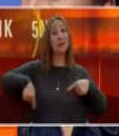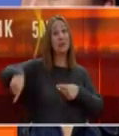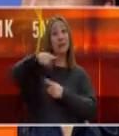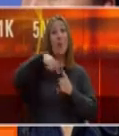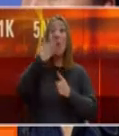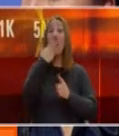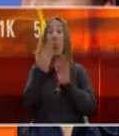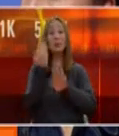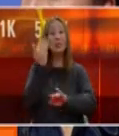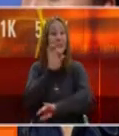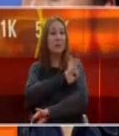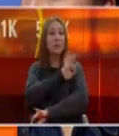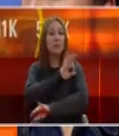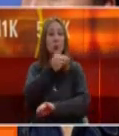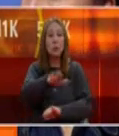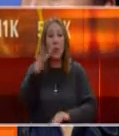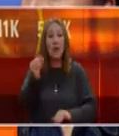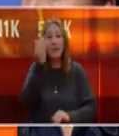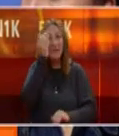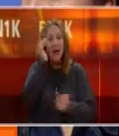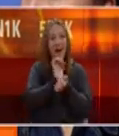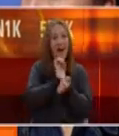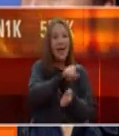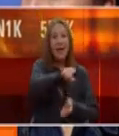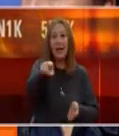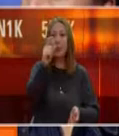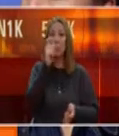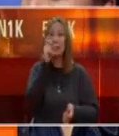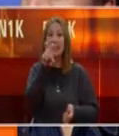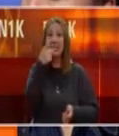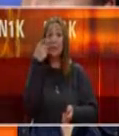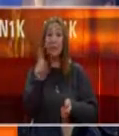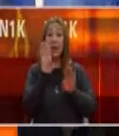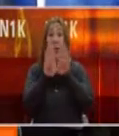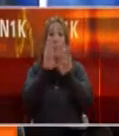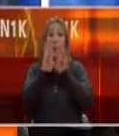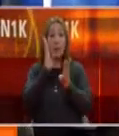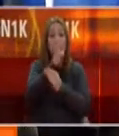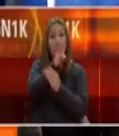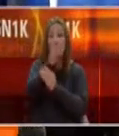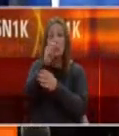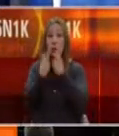öncesi çocuğu olan yoksul ailelere bugün 98 bin eve kapı kapı süt dağıtıyoruz.